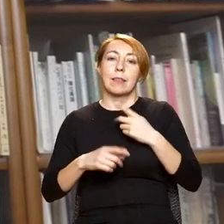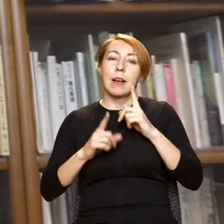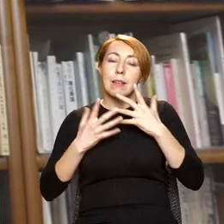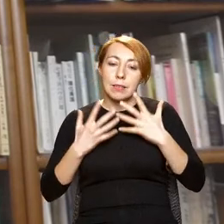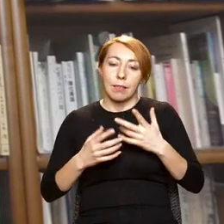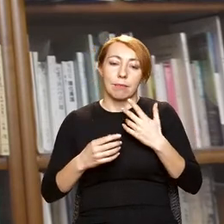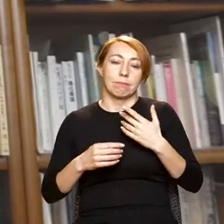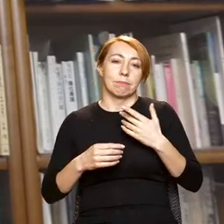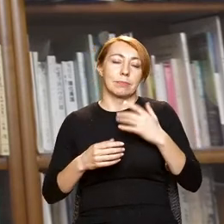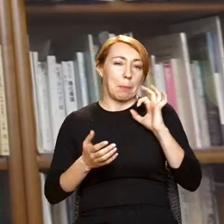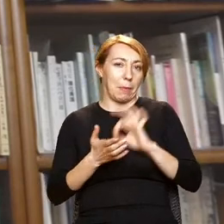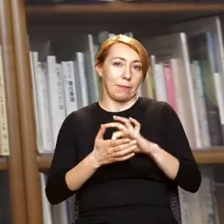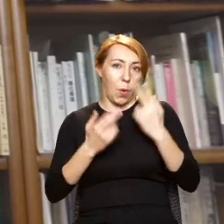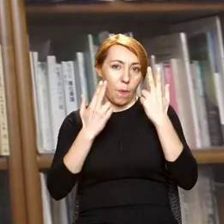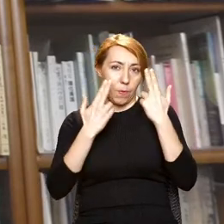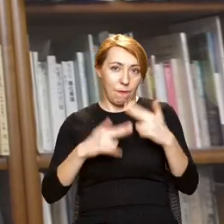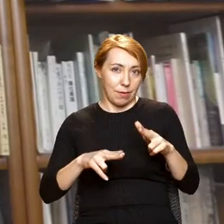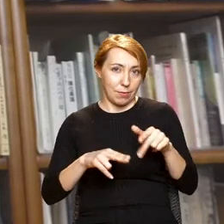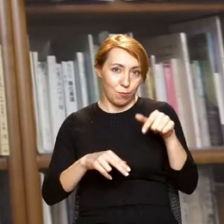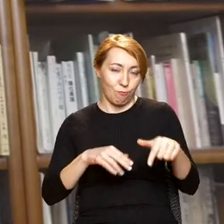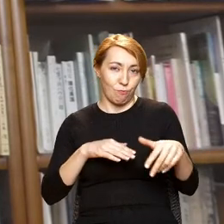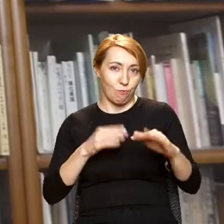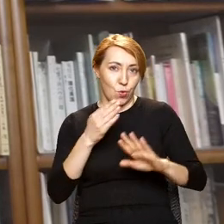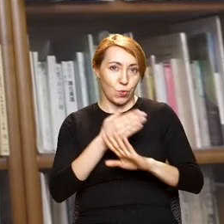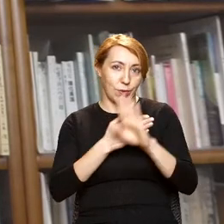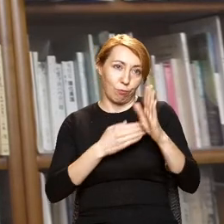Muzeum w przyszłości.